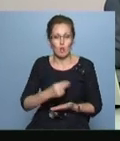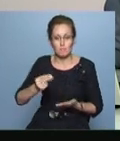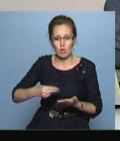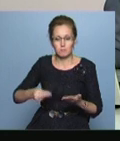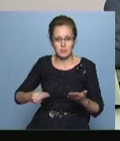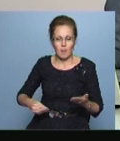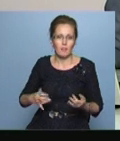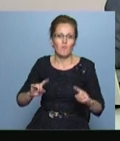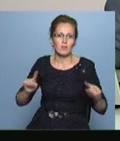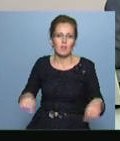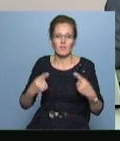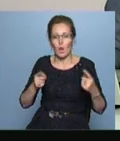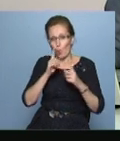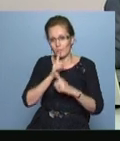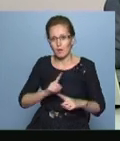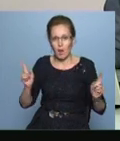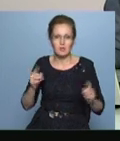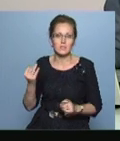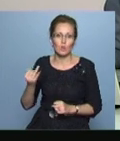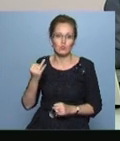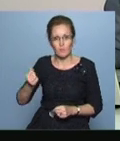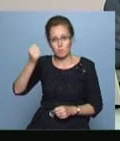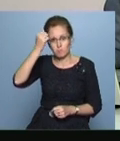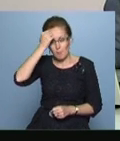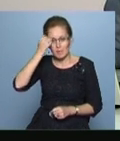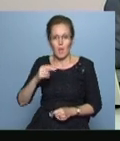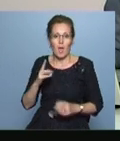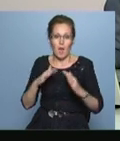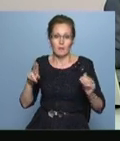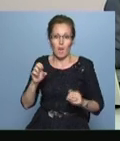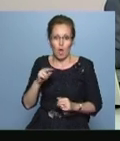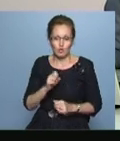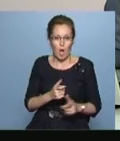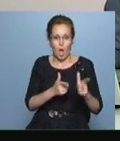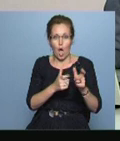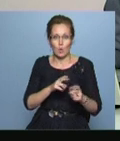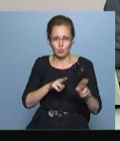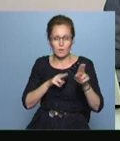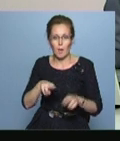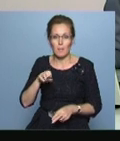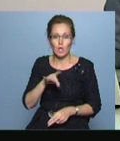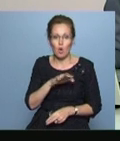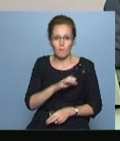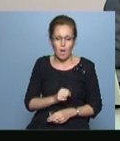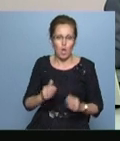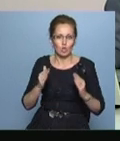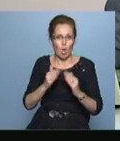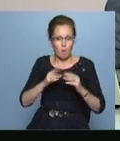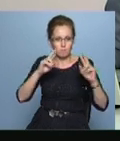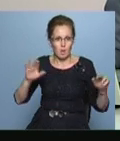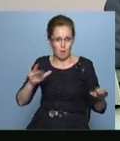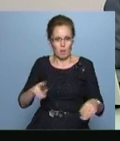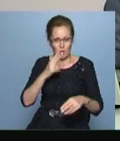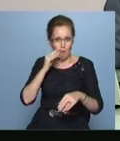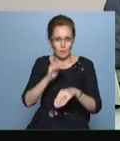восстановление уникального исторического памятника – дачи оружейника Петрова. Дом известного до революции промышленника и мецената ребята обнаружили